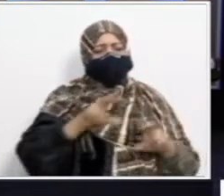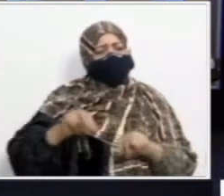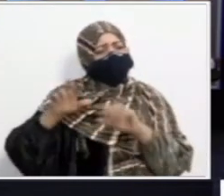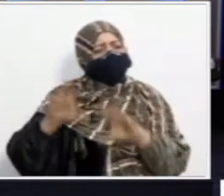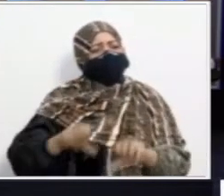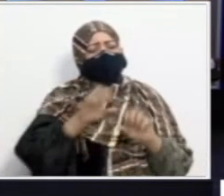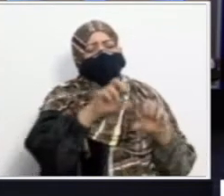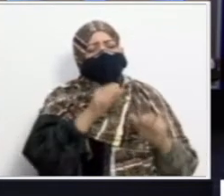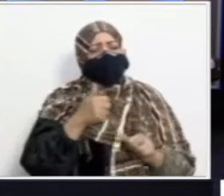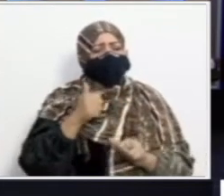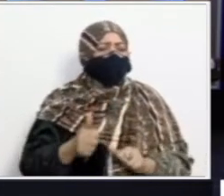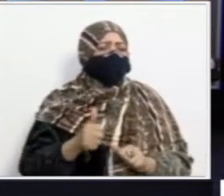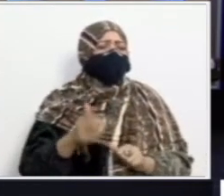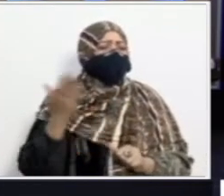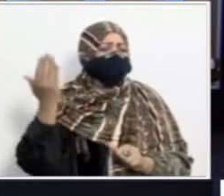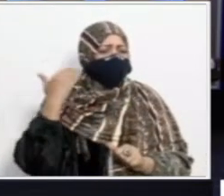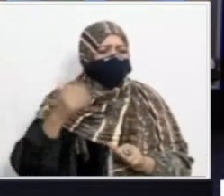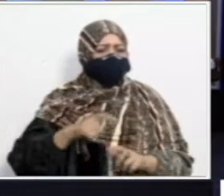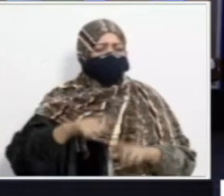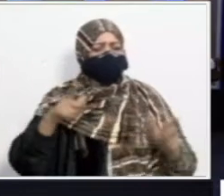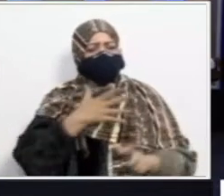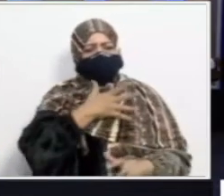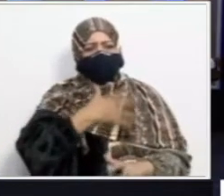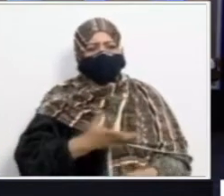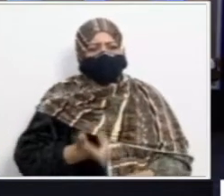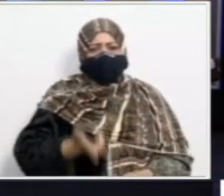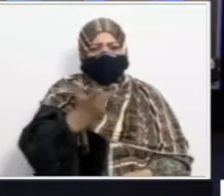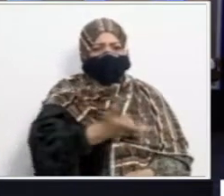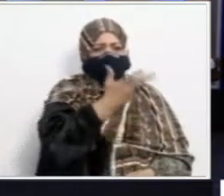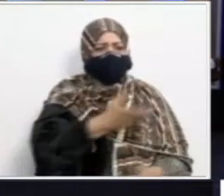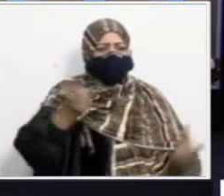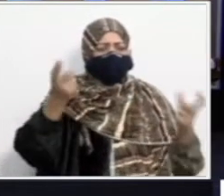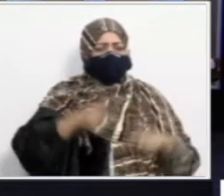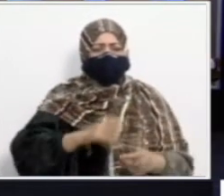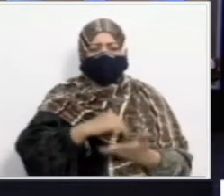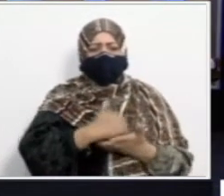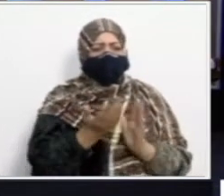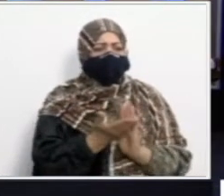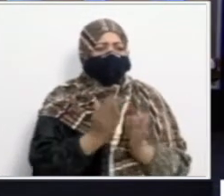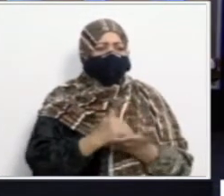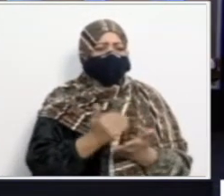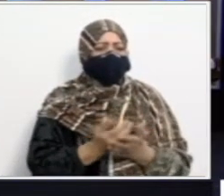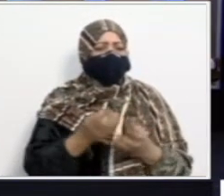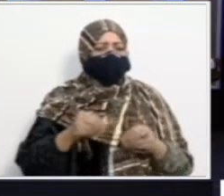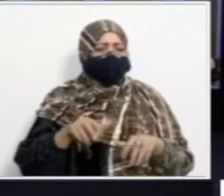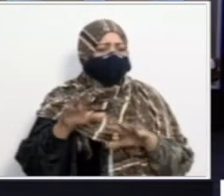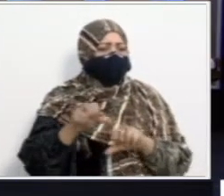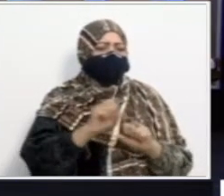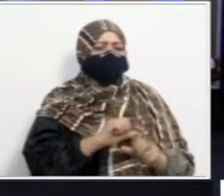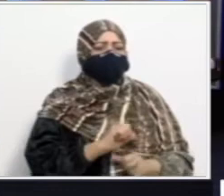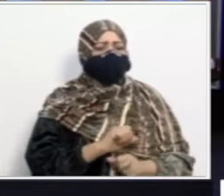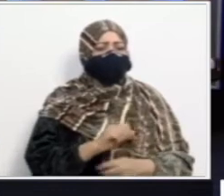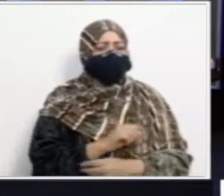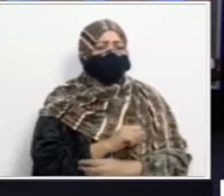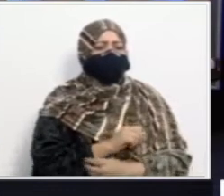الناس نقصد هو في البدايه ما كانش ينوي يعطيكم. لا لا لا لا ما لا لا عادي يعني، لكن ما ليش